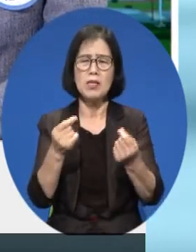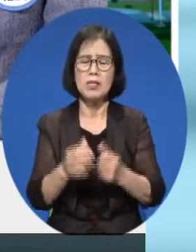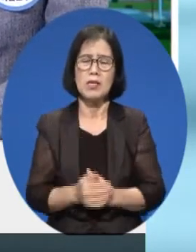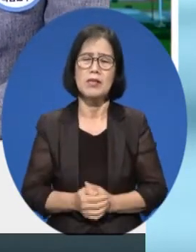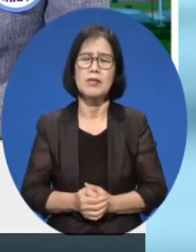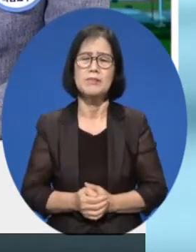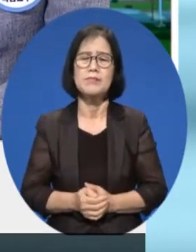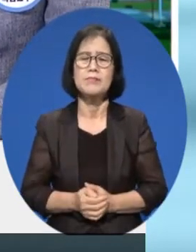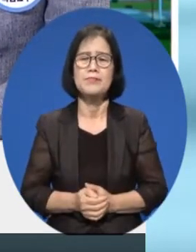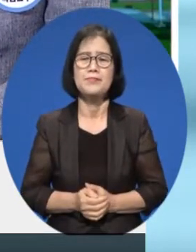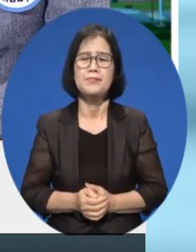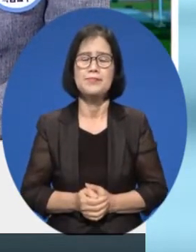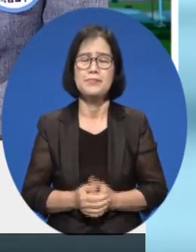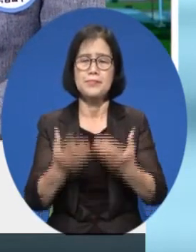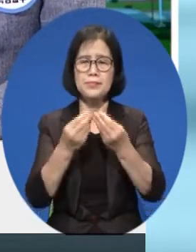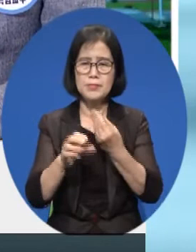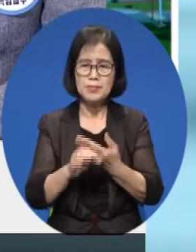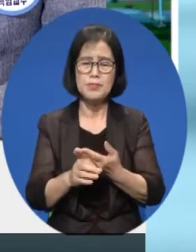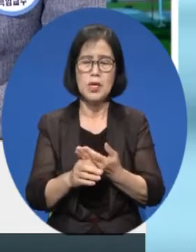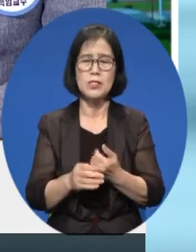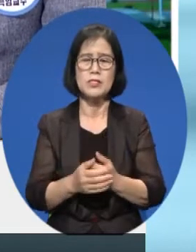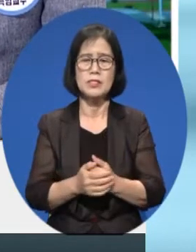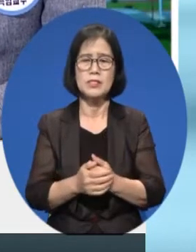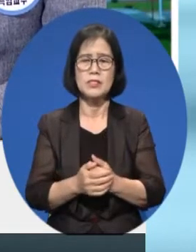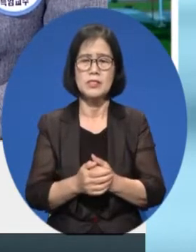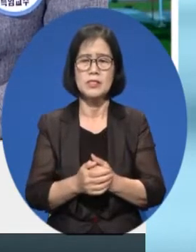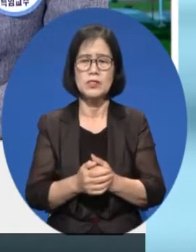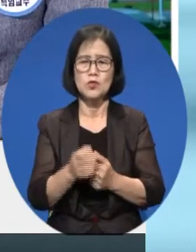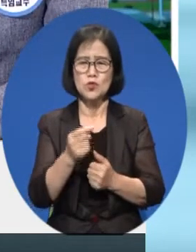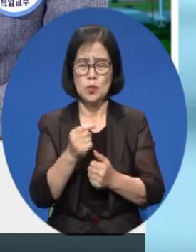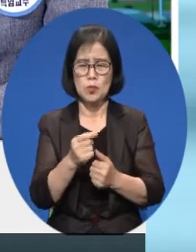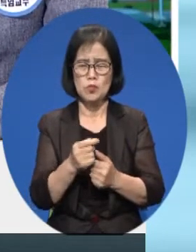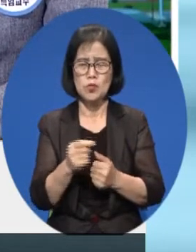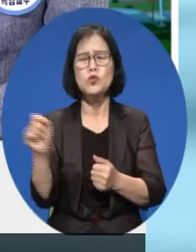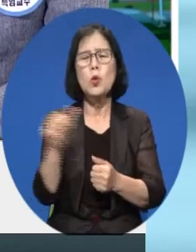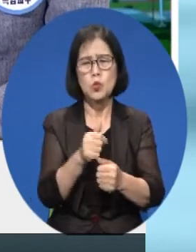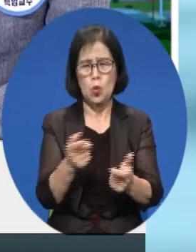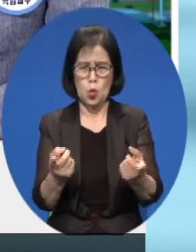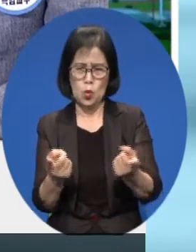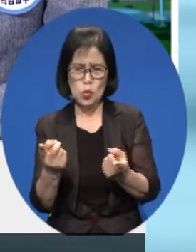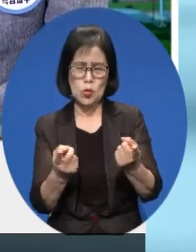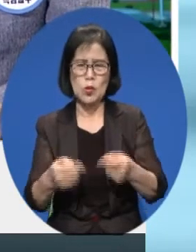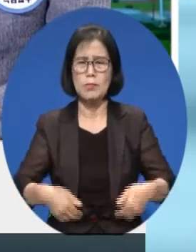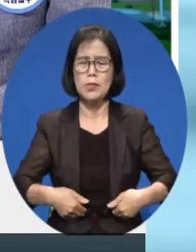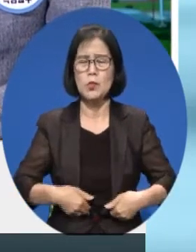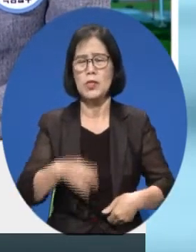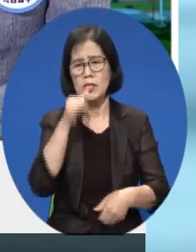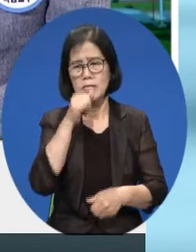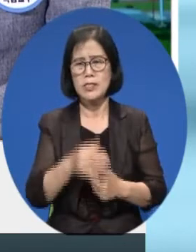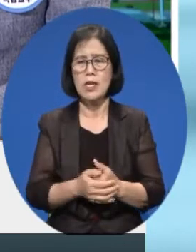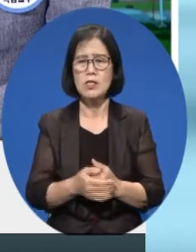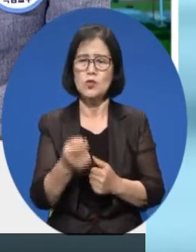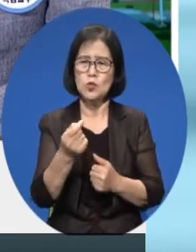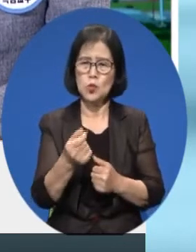있는 것 같아요. 그러니까 예를 들면 때로는 반걸음만 가야 할 때도 있다라는 네. 얘기도 했잖아요. 네. 그러니까